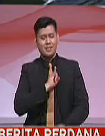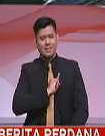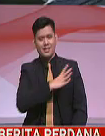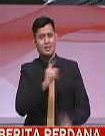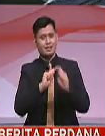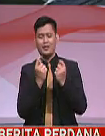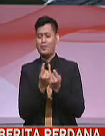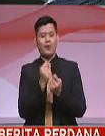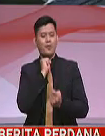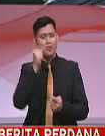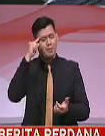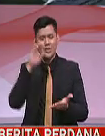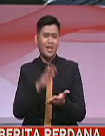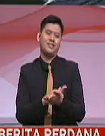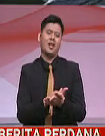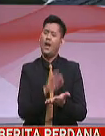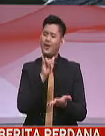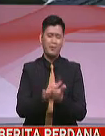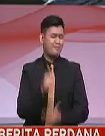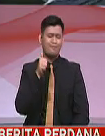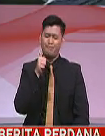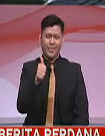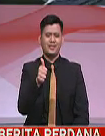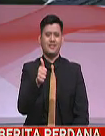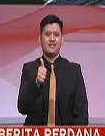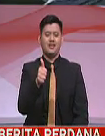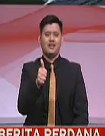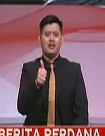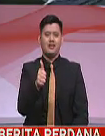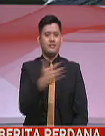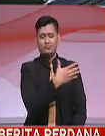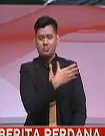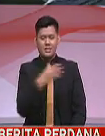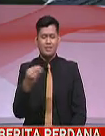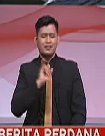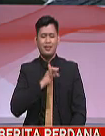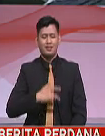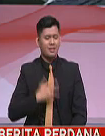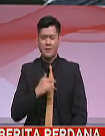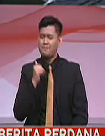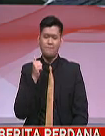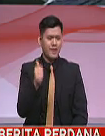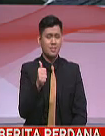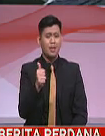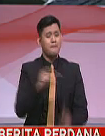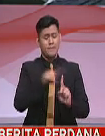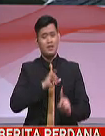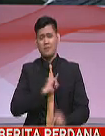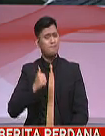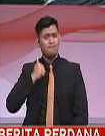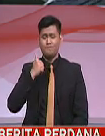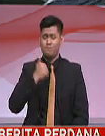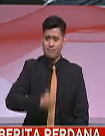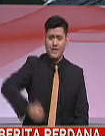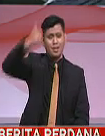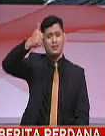akan Puncak sayur saya situ paling best moment in one Moses 11 momen adalah Billy Saya menang